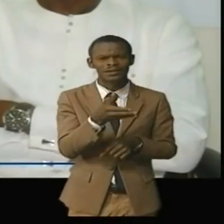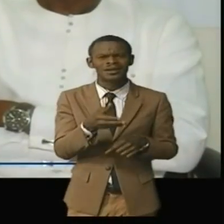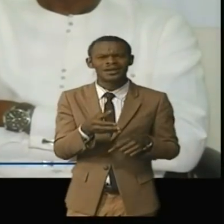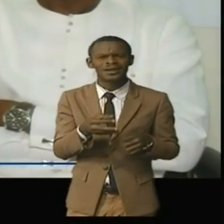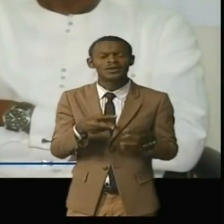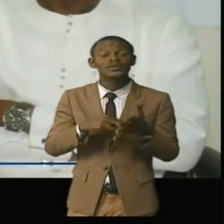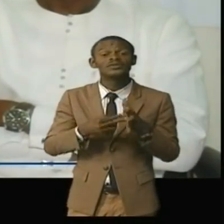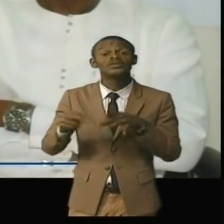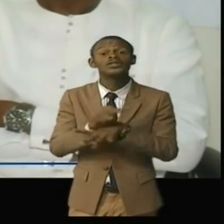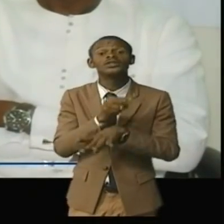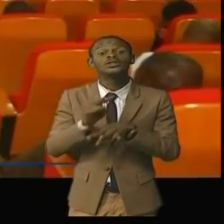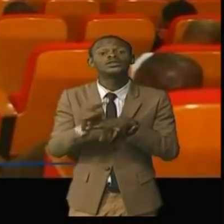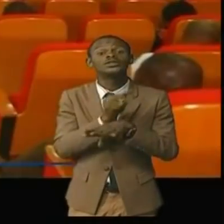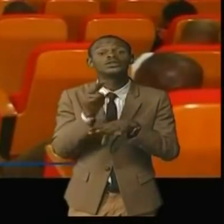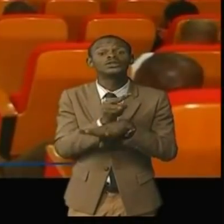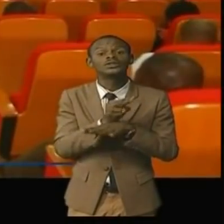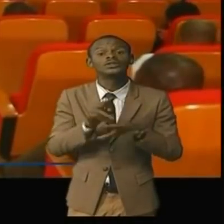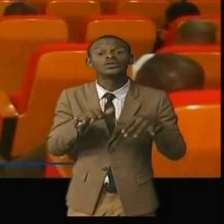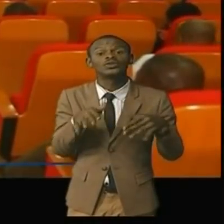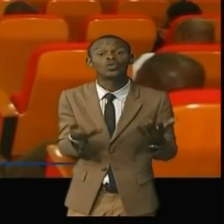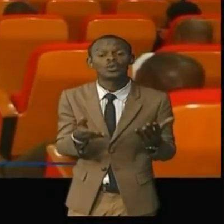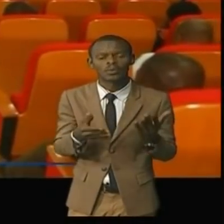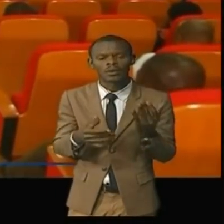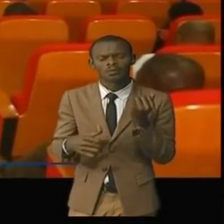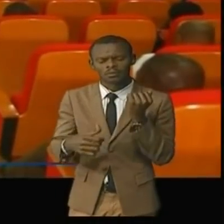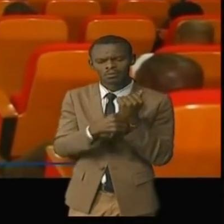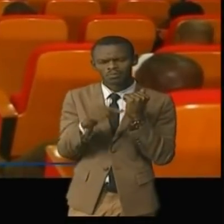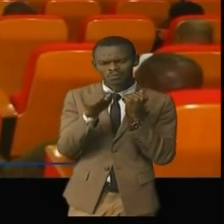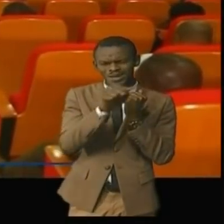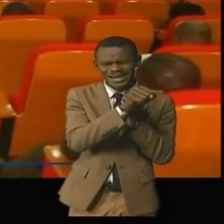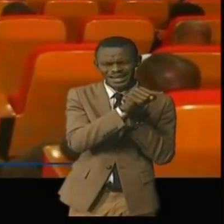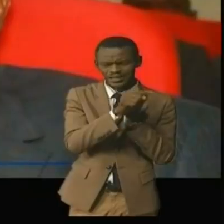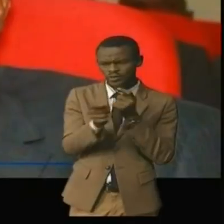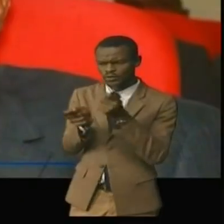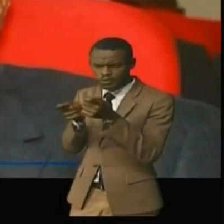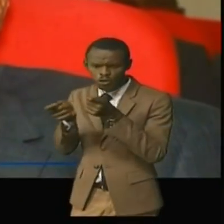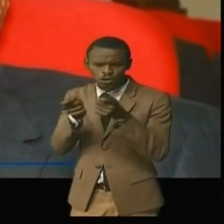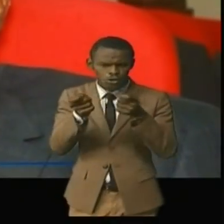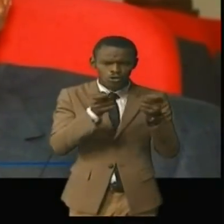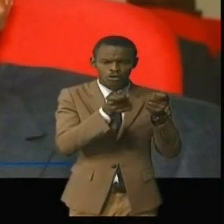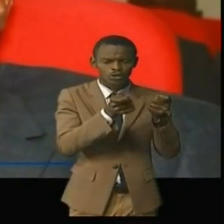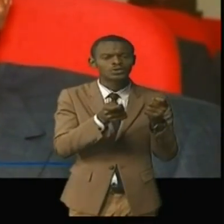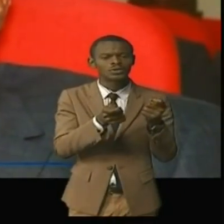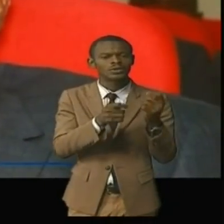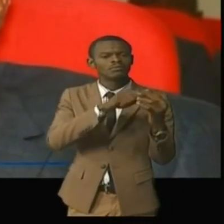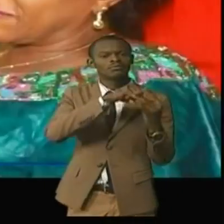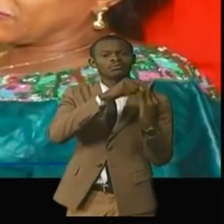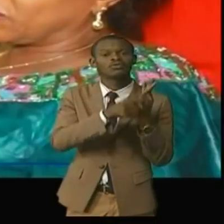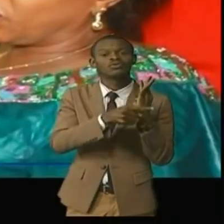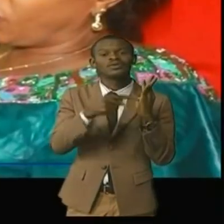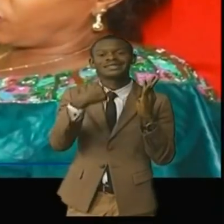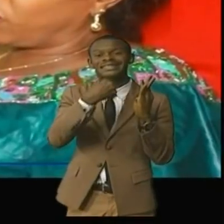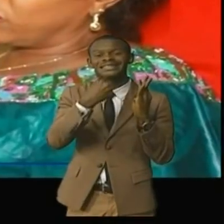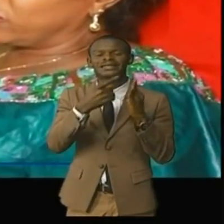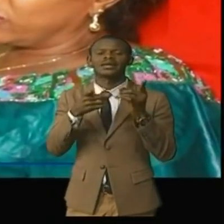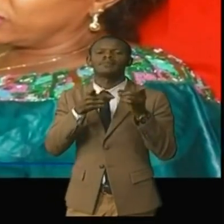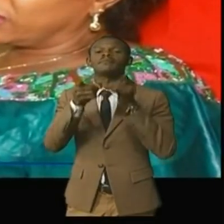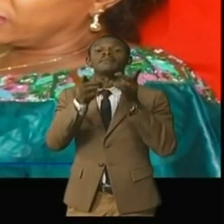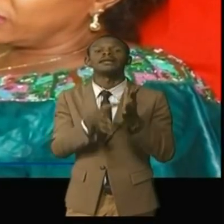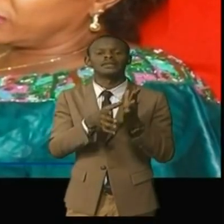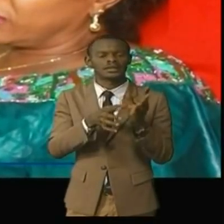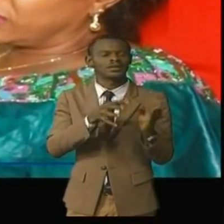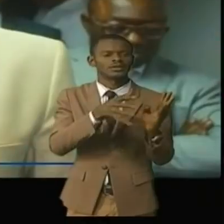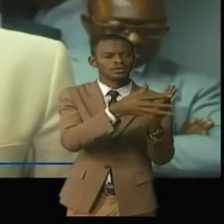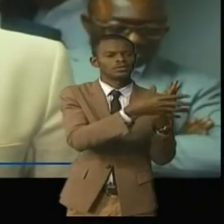Et ceux qui gèrent les hommes et les équipements à la SNEL, dans un premier temps, ce sont les directeurs. C'est ainsi que nous avons fait une